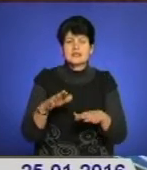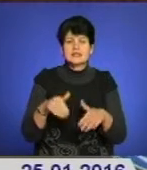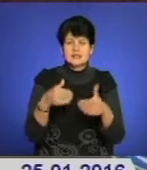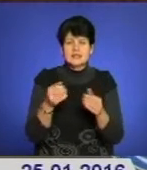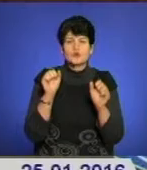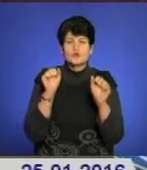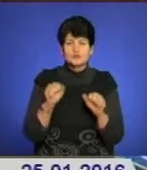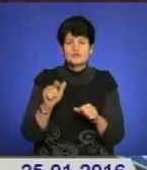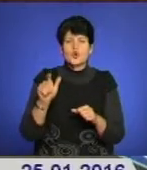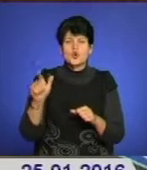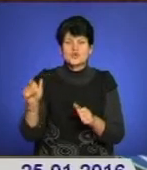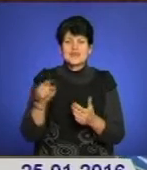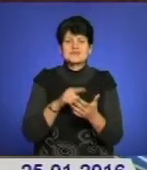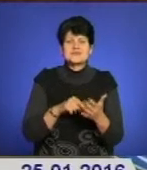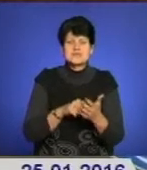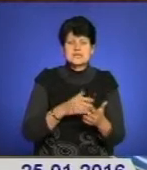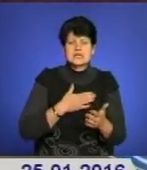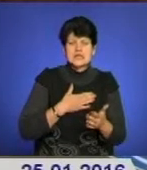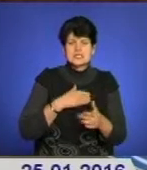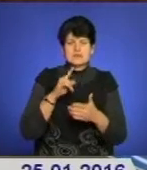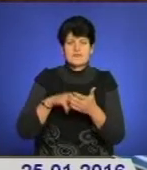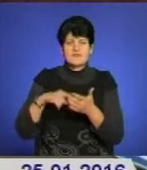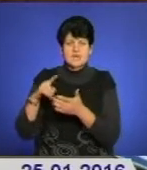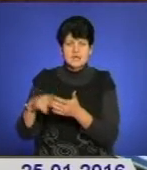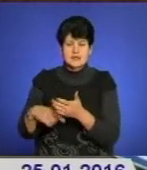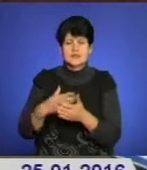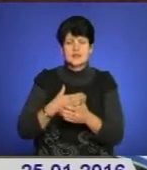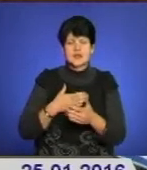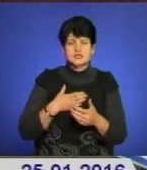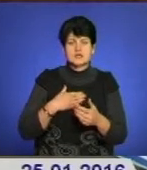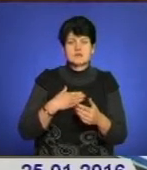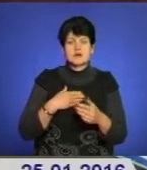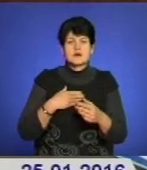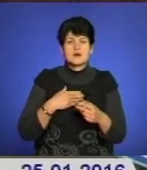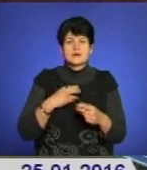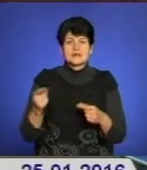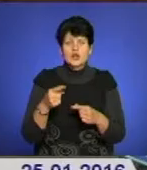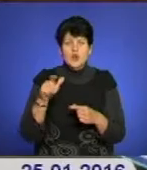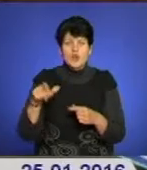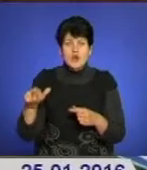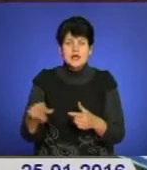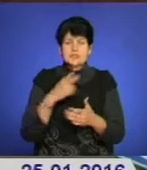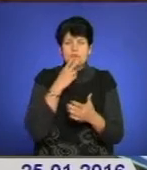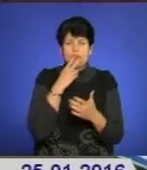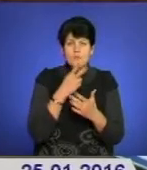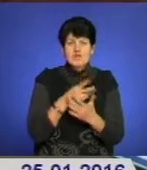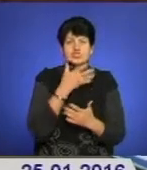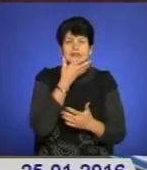людям з міста, нашим вірним, нашим парафіянам, тернополянам, побачити